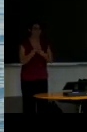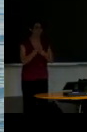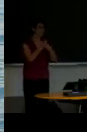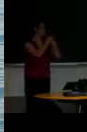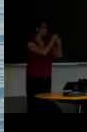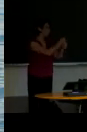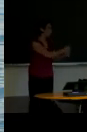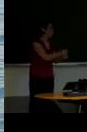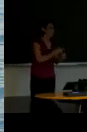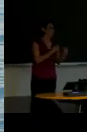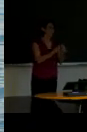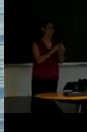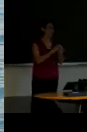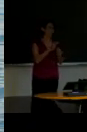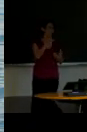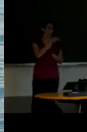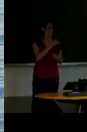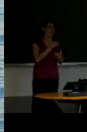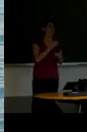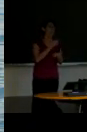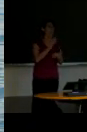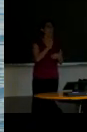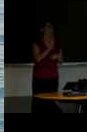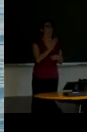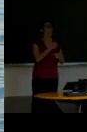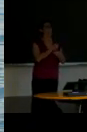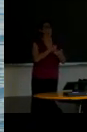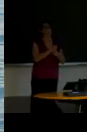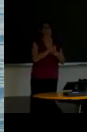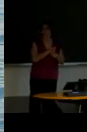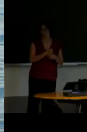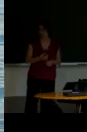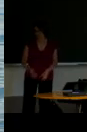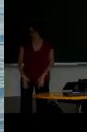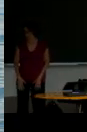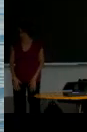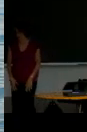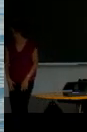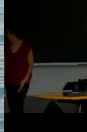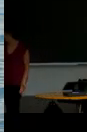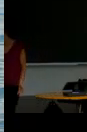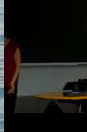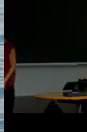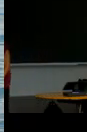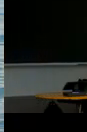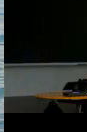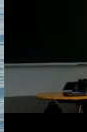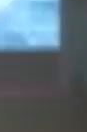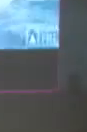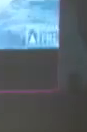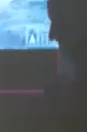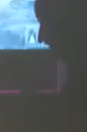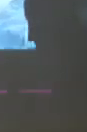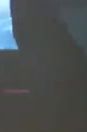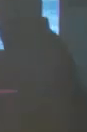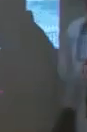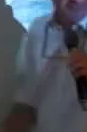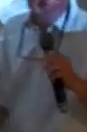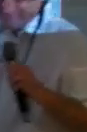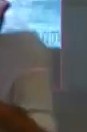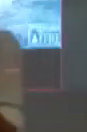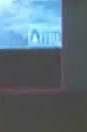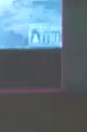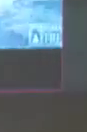al mio collega che vi parlerà di biomedica, ecco, in questo processo di bombardamento informatico. Che... Grazie